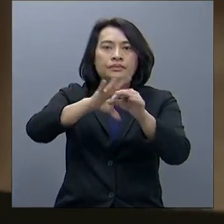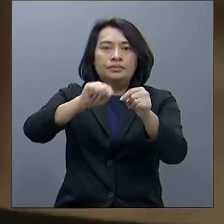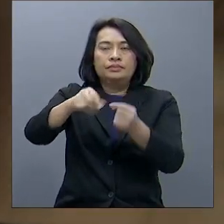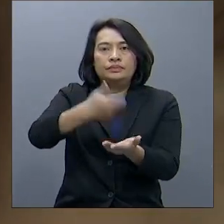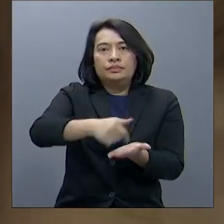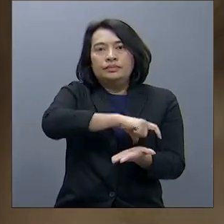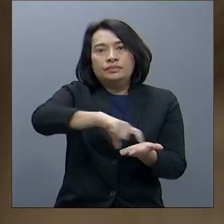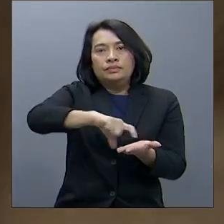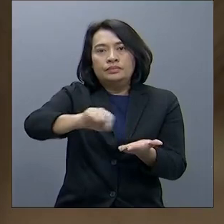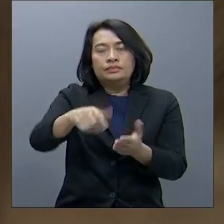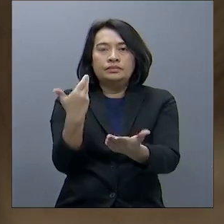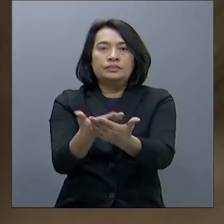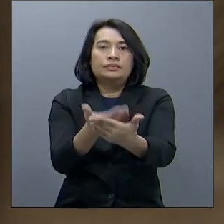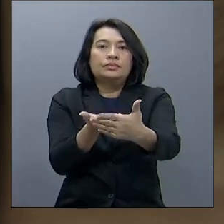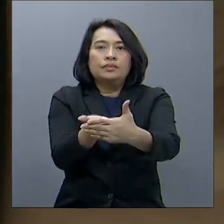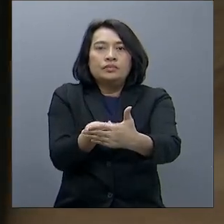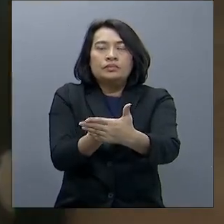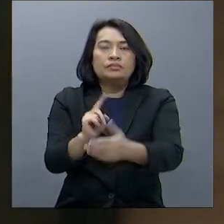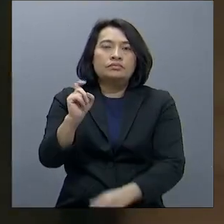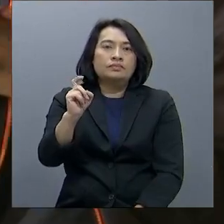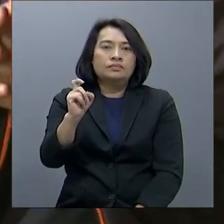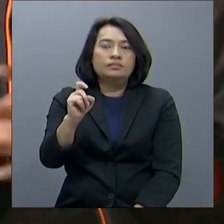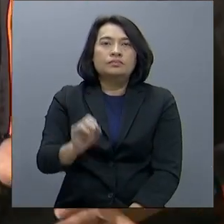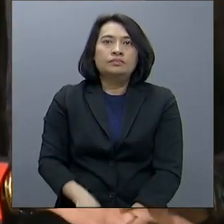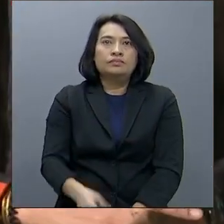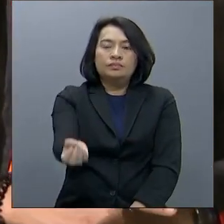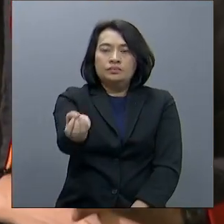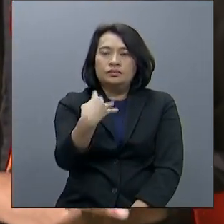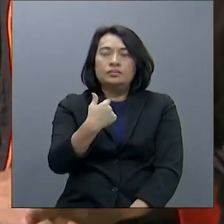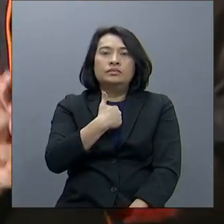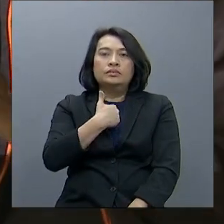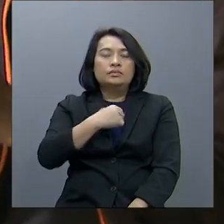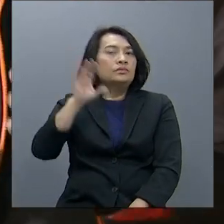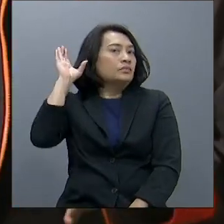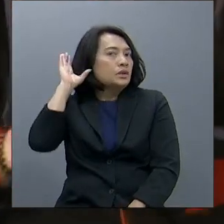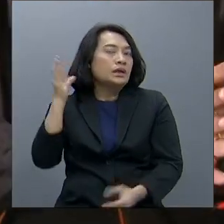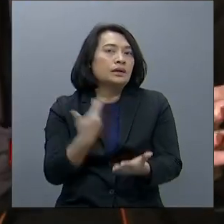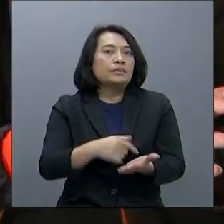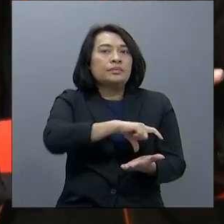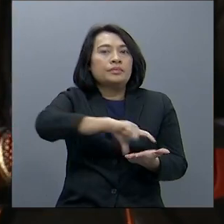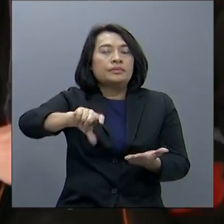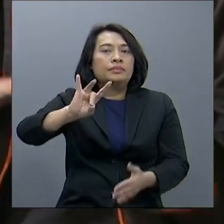ม่สามารถถอนเงินที่ลงทุนได้ทั้งหมดเลยสุดท้ายเธอหลงเชื่อจริงๆค่ะโอนเงินไปอีก